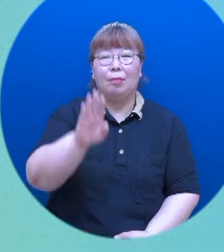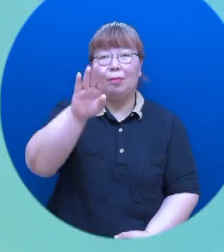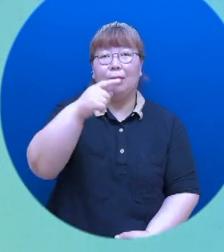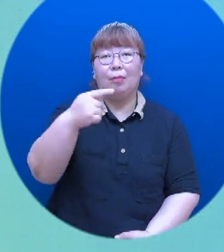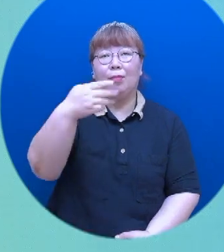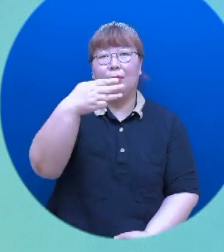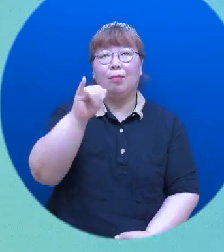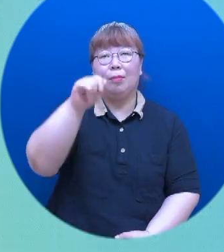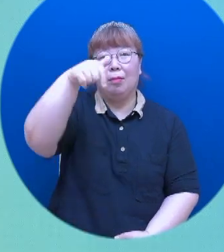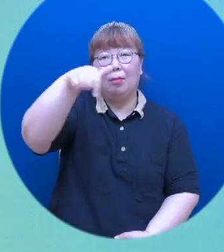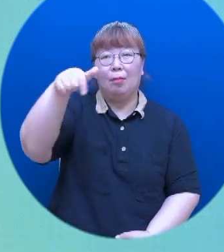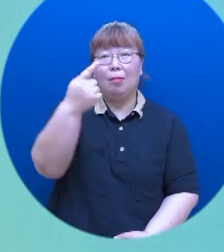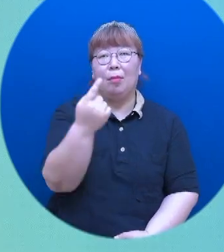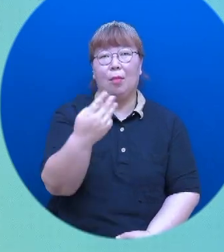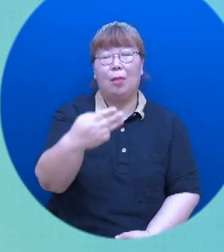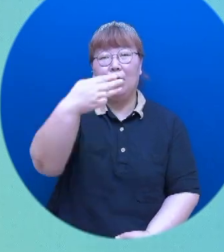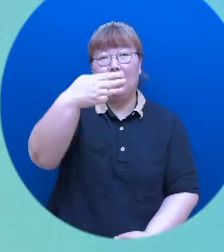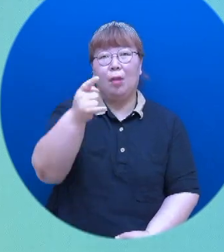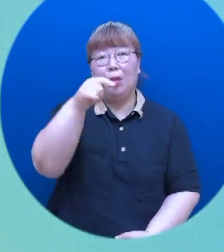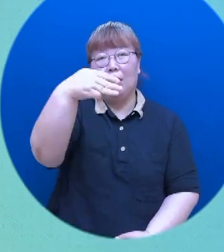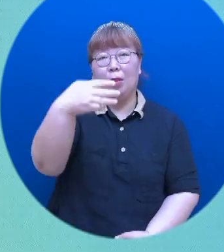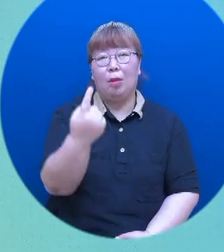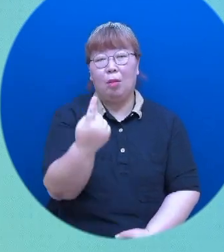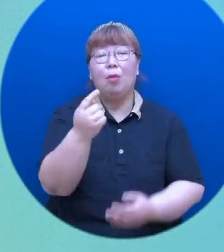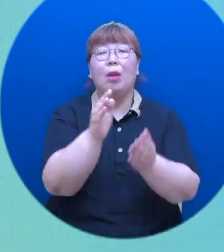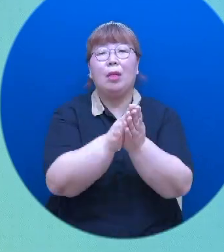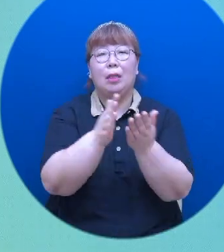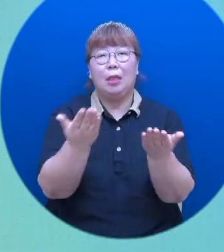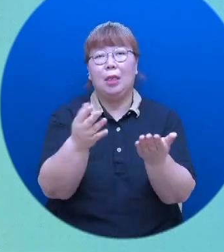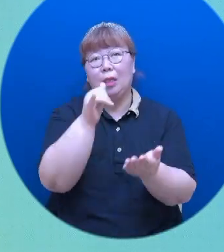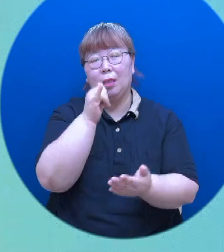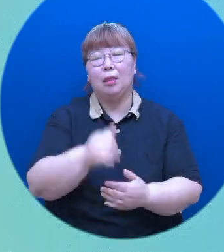브리꼴레로라고 하는 책이 있습니다.